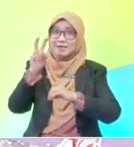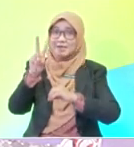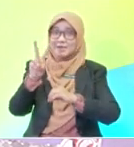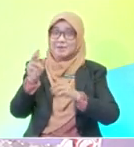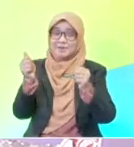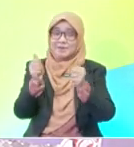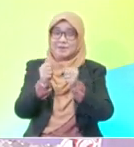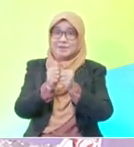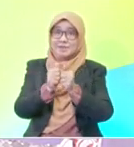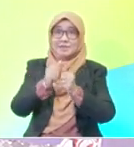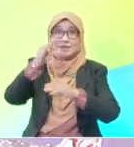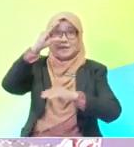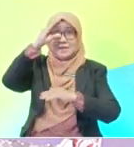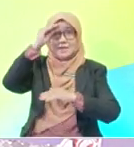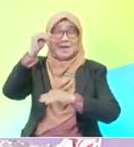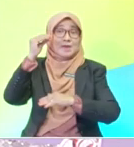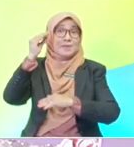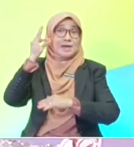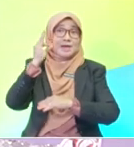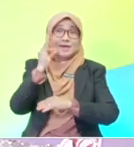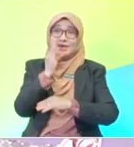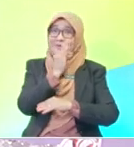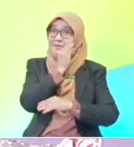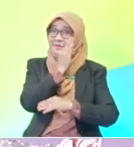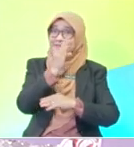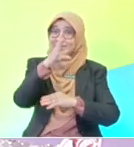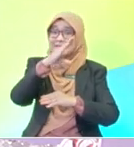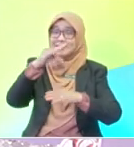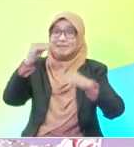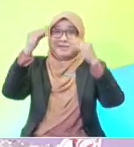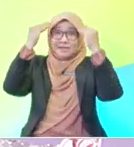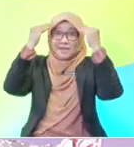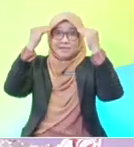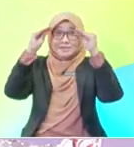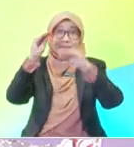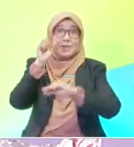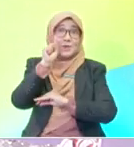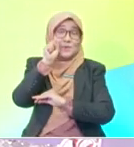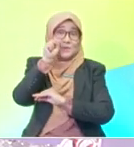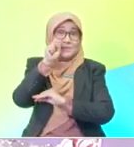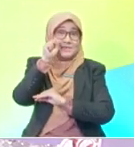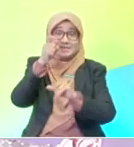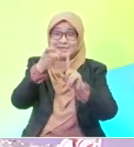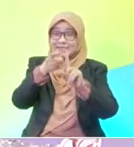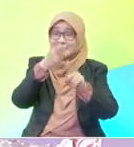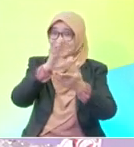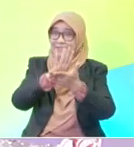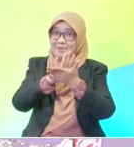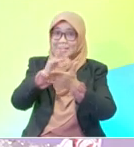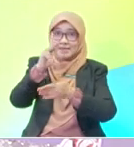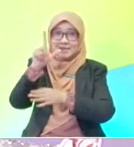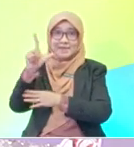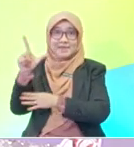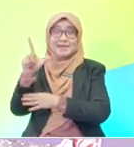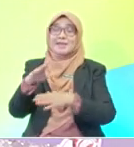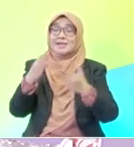Dan kita ditemani oleh Cikgu Siti kita daripada SK Sultan Hishamuddin Alam Shah, Kuala Lumpur. Hari ini kita akan belajar tentang pendidikan